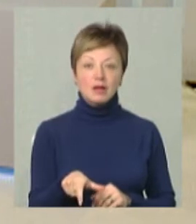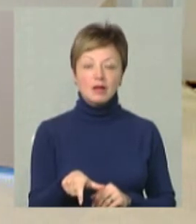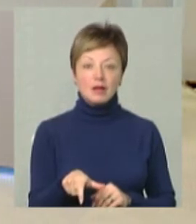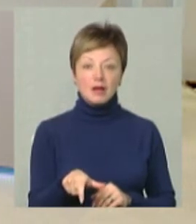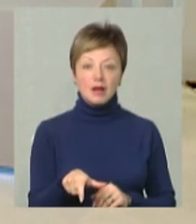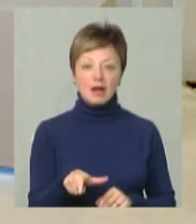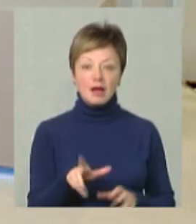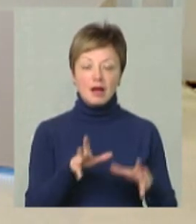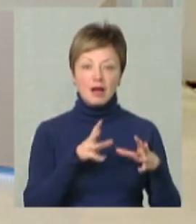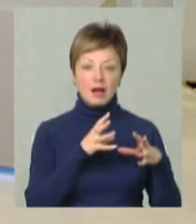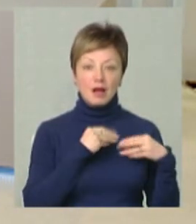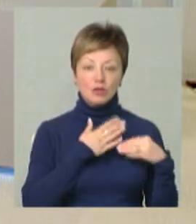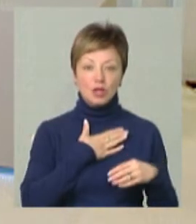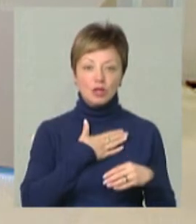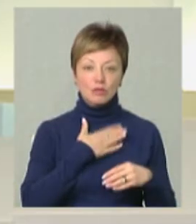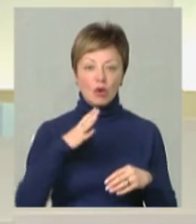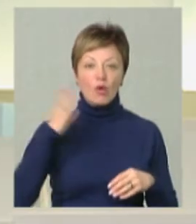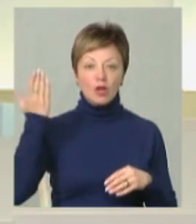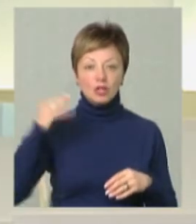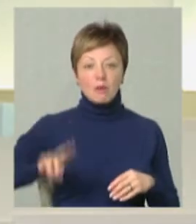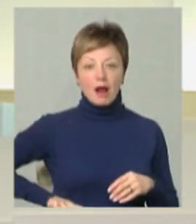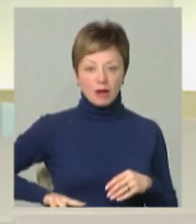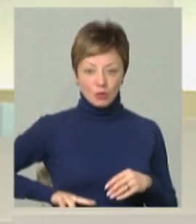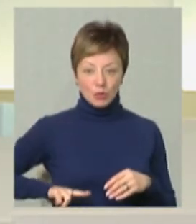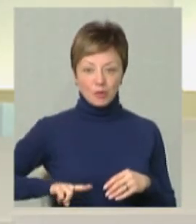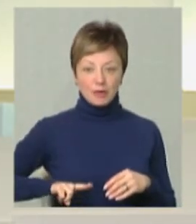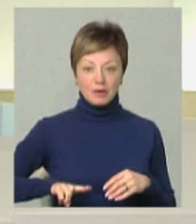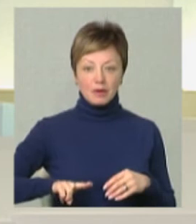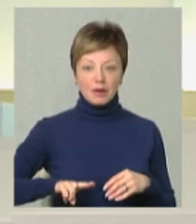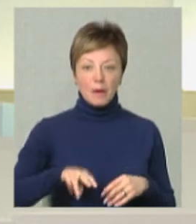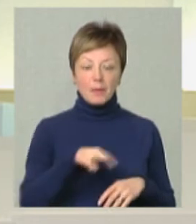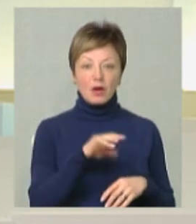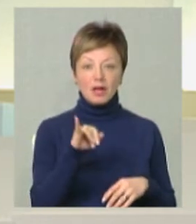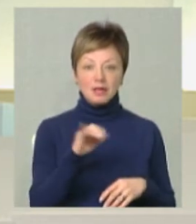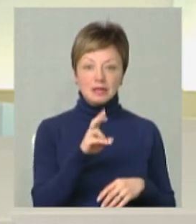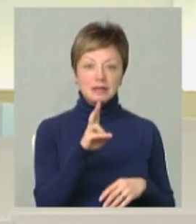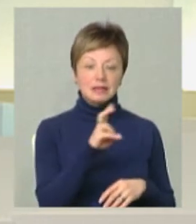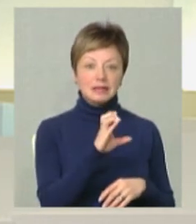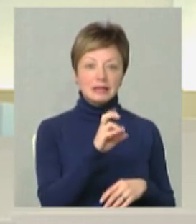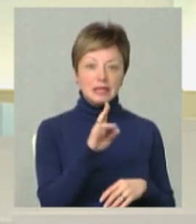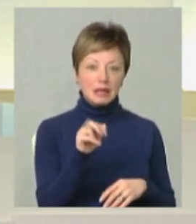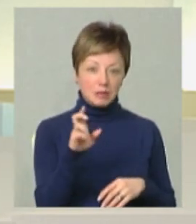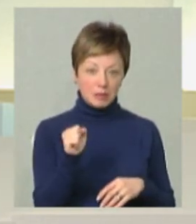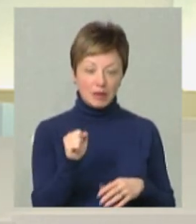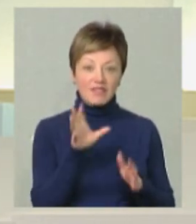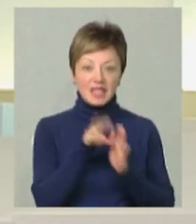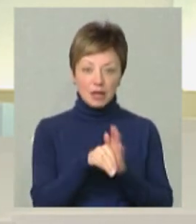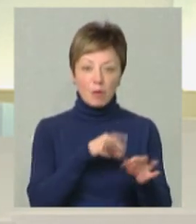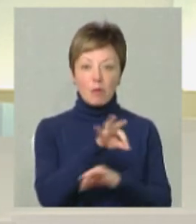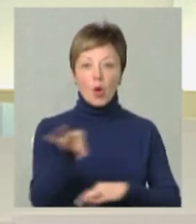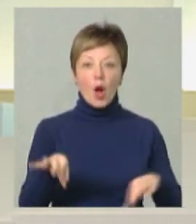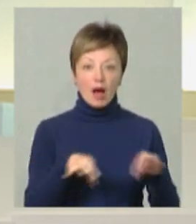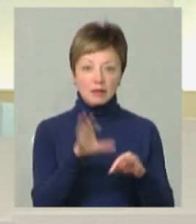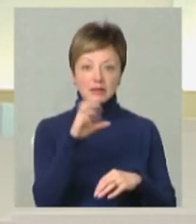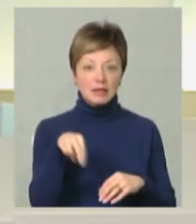разом з нашим колишнім ректором Миколою Горовичем Скибою саме втілили проєкт